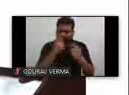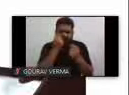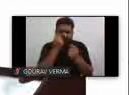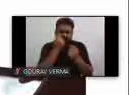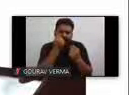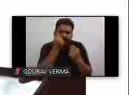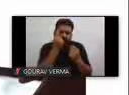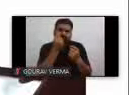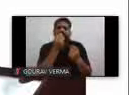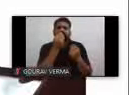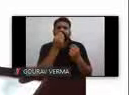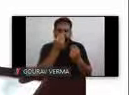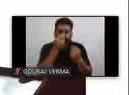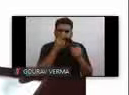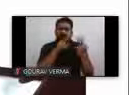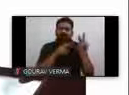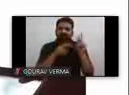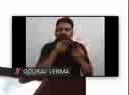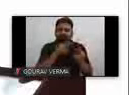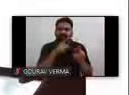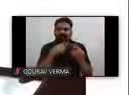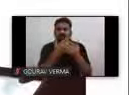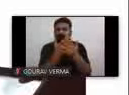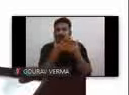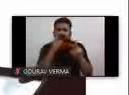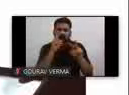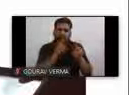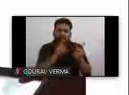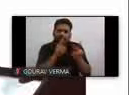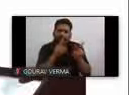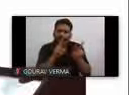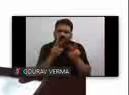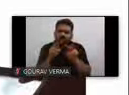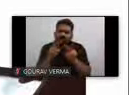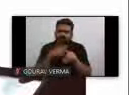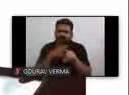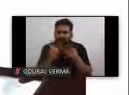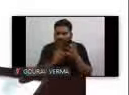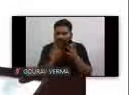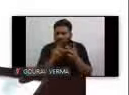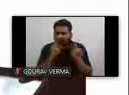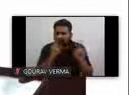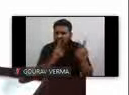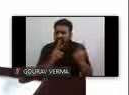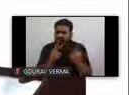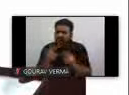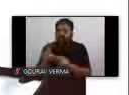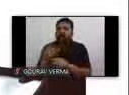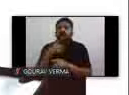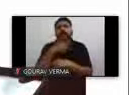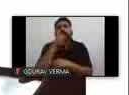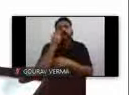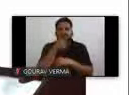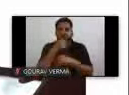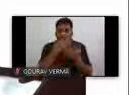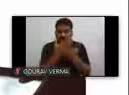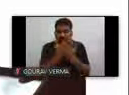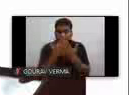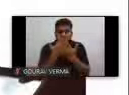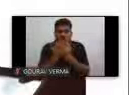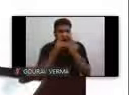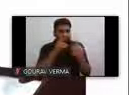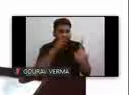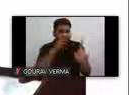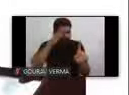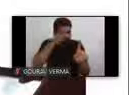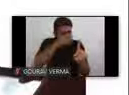बाई लॉट्स ऑफ ऑब्जर्वेशन या रिपीटेड पीरियोडिकल ऑब्जर्वेशन की कौन से टॉय पर वो ज्यादा ध्यान